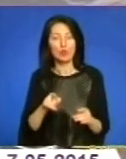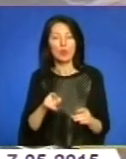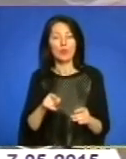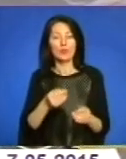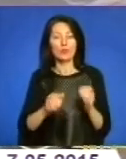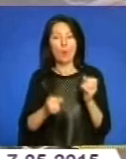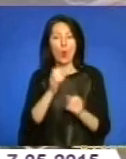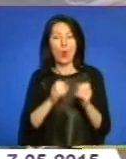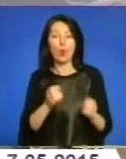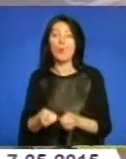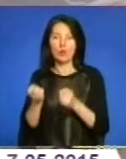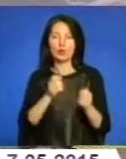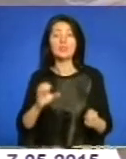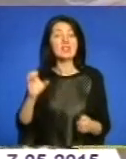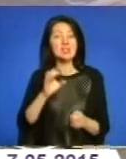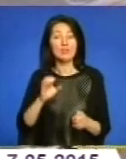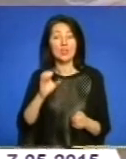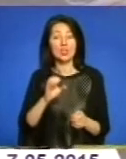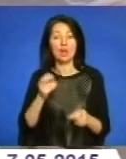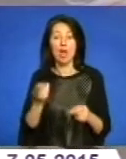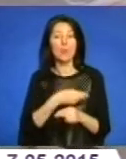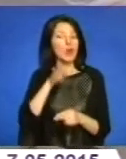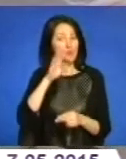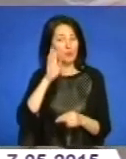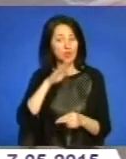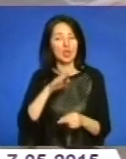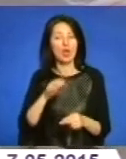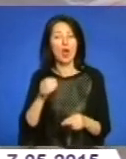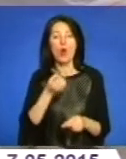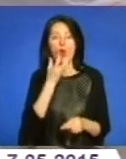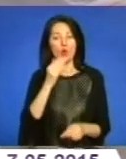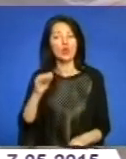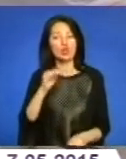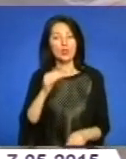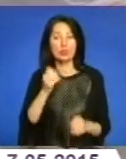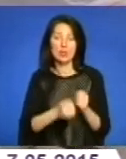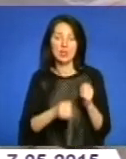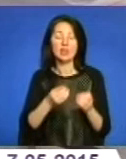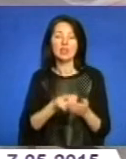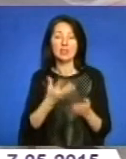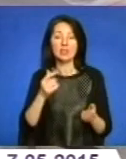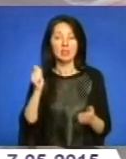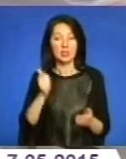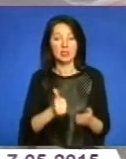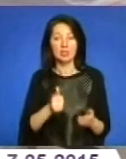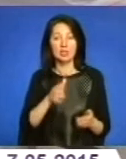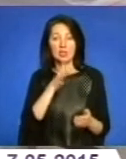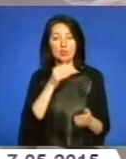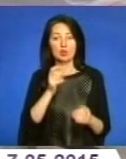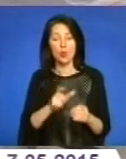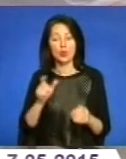на пункт свіже, без води, з хорошою жирністю, а тому середня ціна за тиждень часу людям вийшла